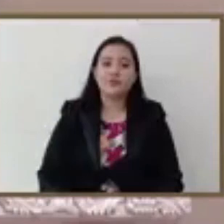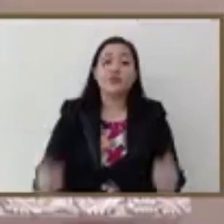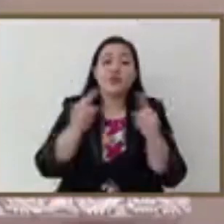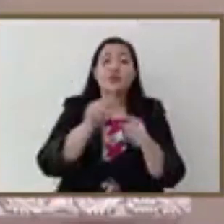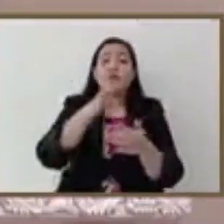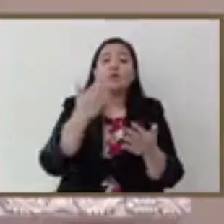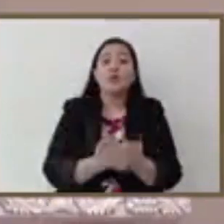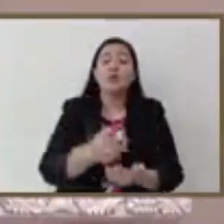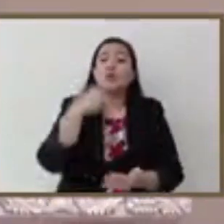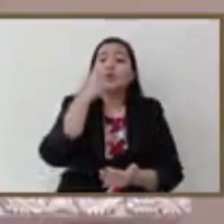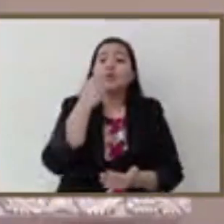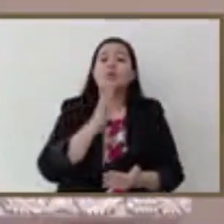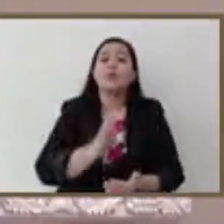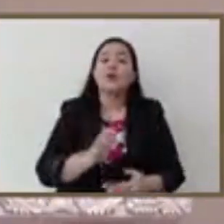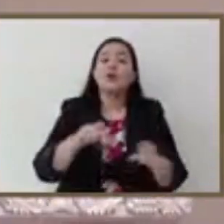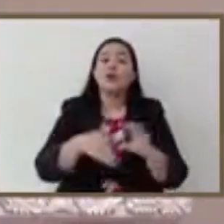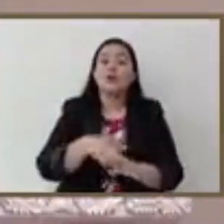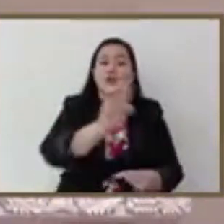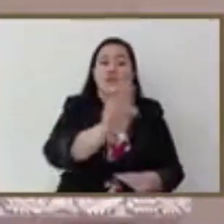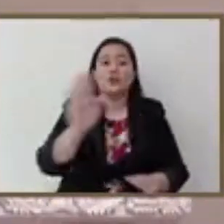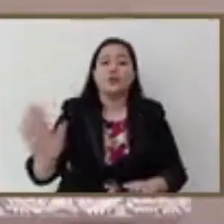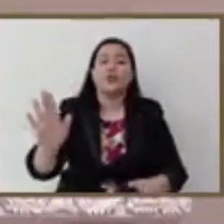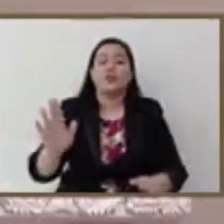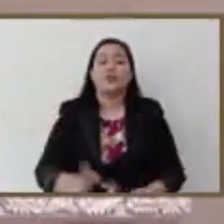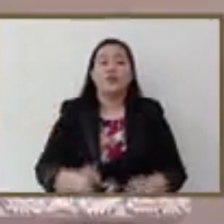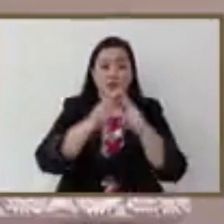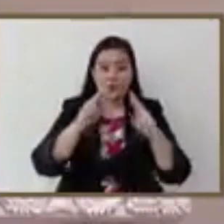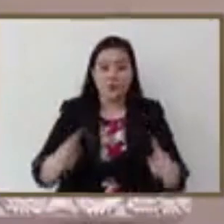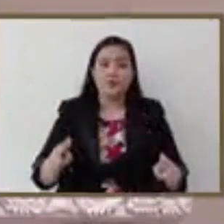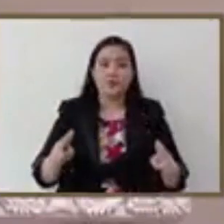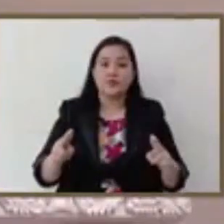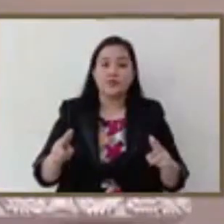ngayon, makinig po kayo ng mabuti. May I encourage you